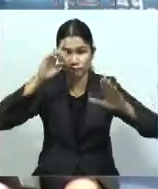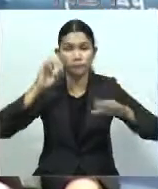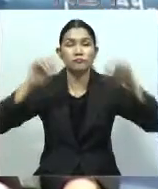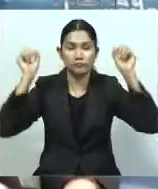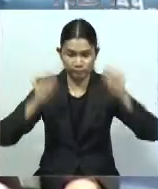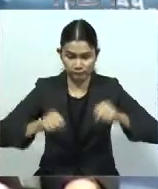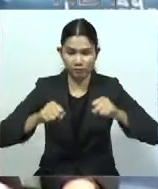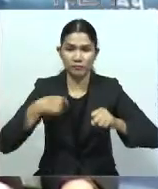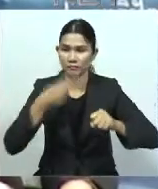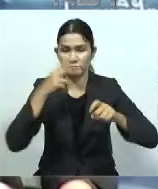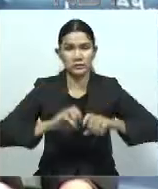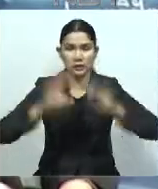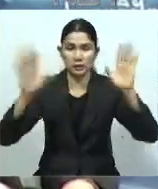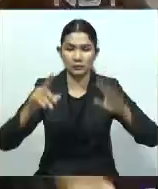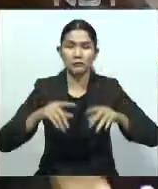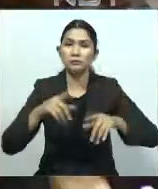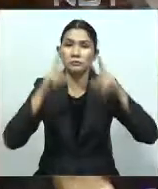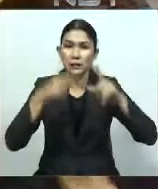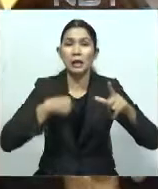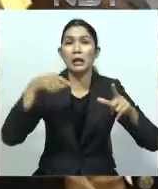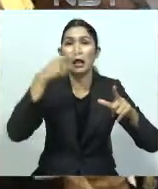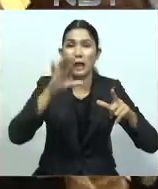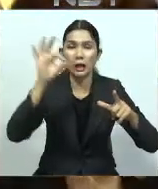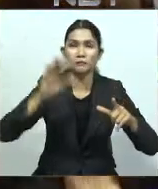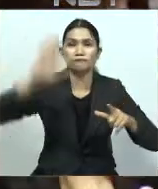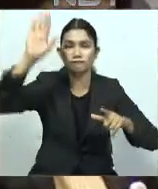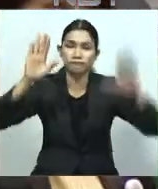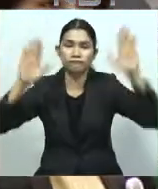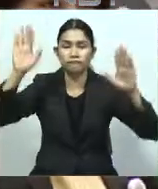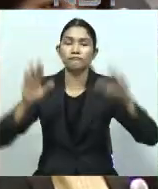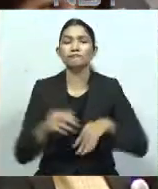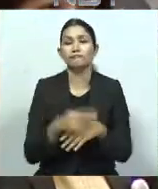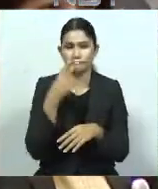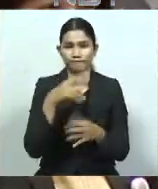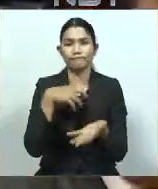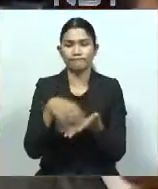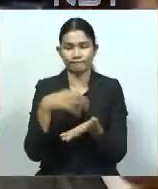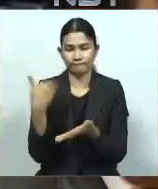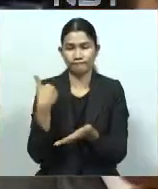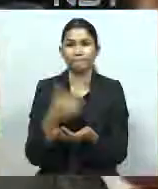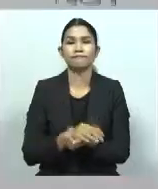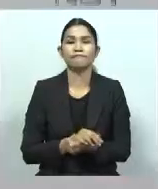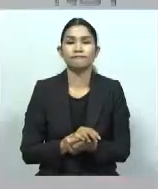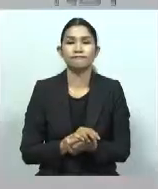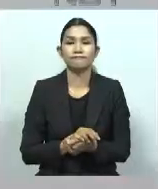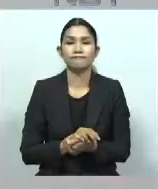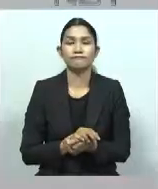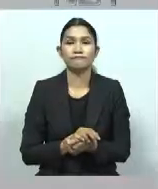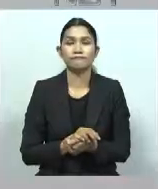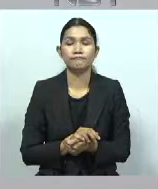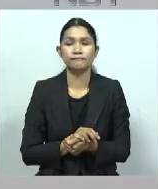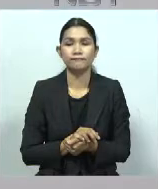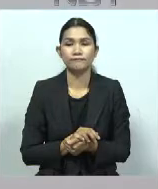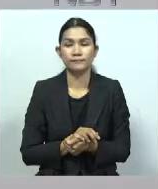คนอย่างเปิดเผยครับฟังเสียงท่านเลขาธิการสภาผู้แทนราษฎรกันครับ แต่ถ้าเราไป